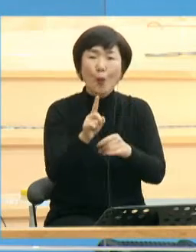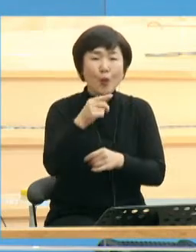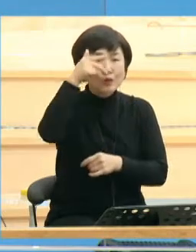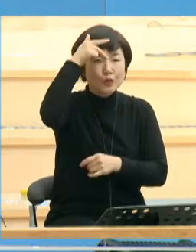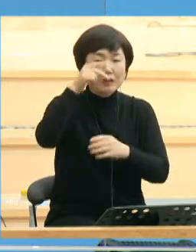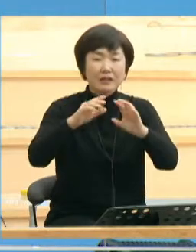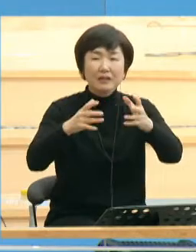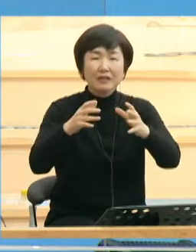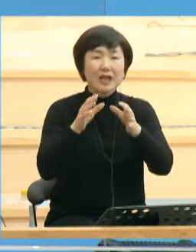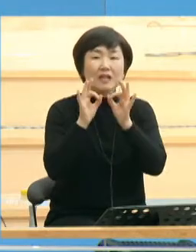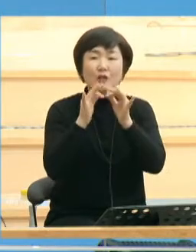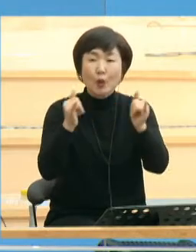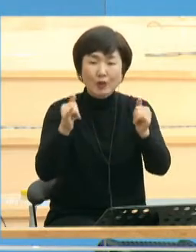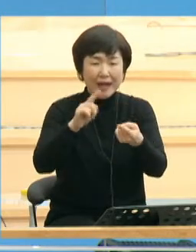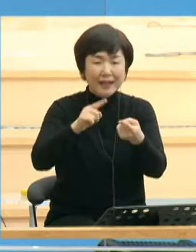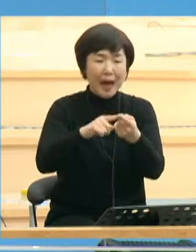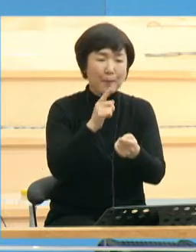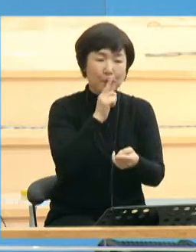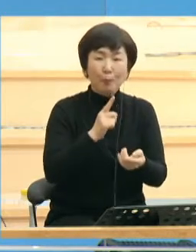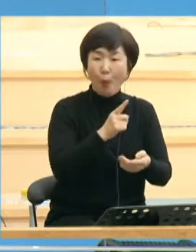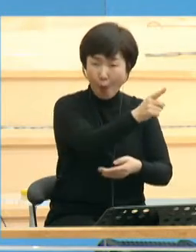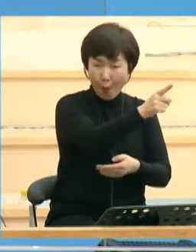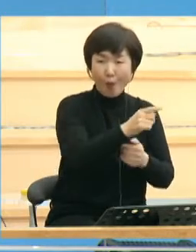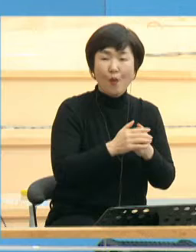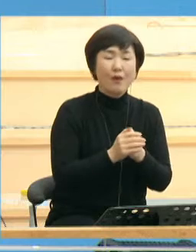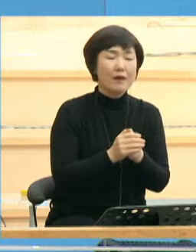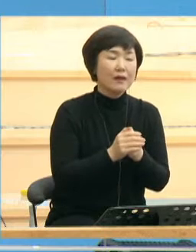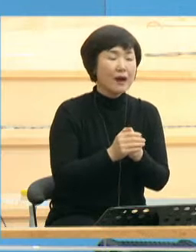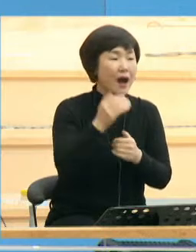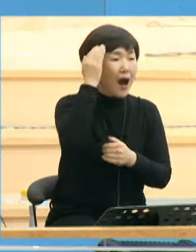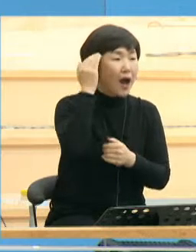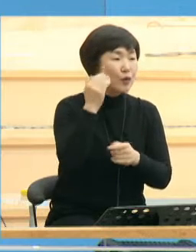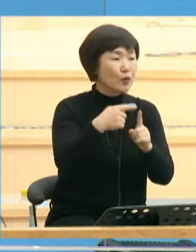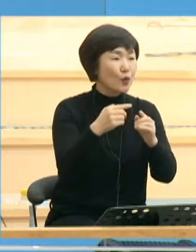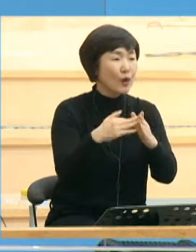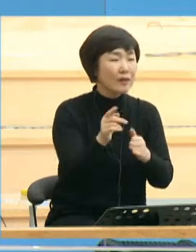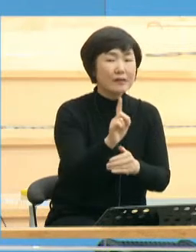어떤 미래를 이렇게 보고로 했어요 한국교회는